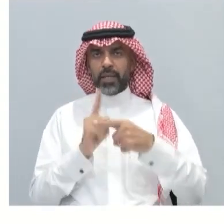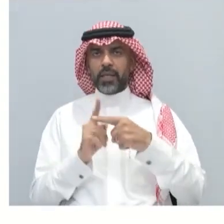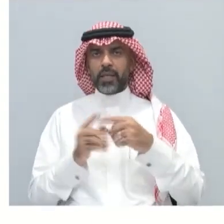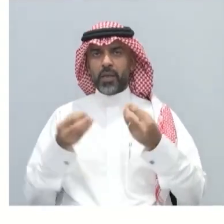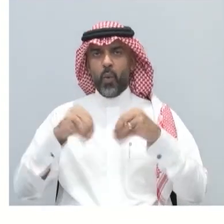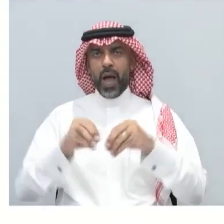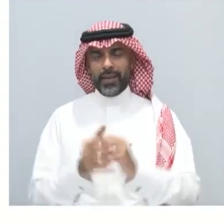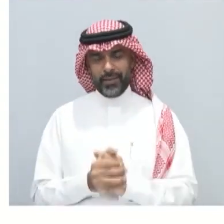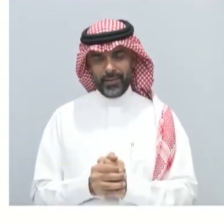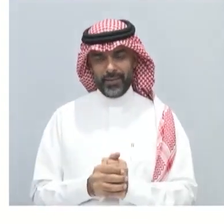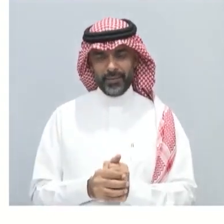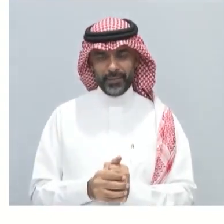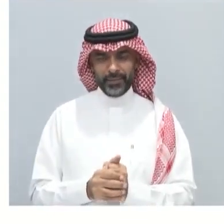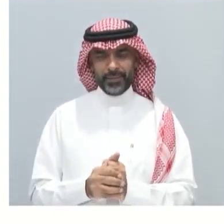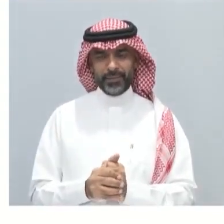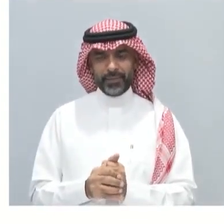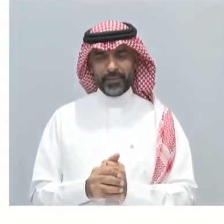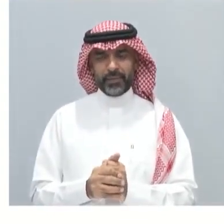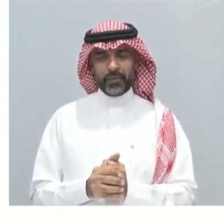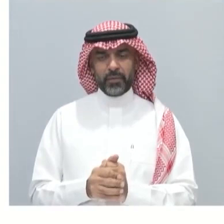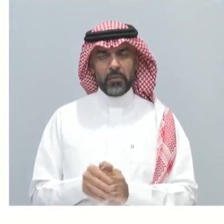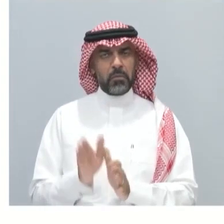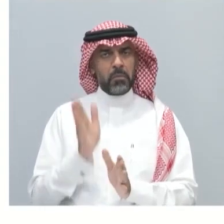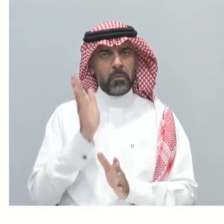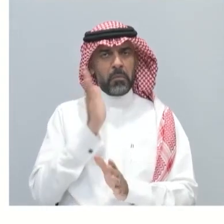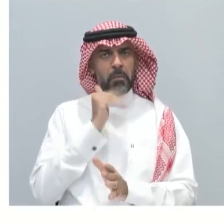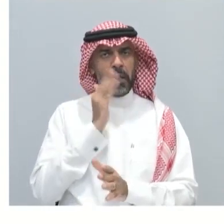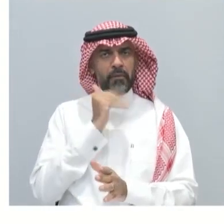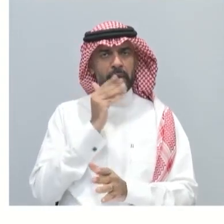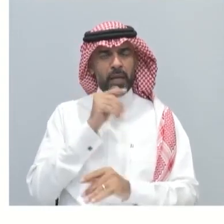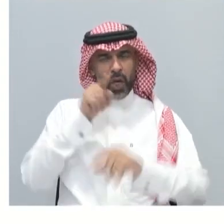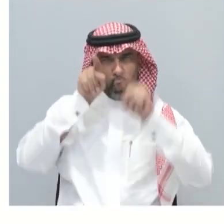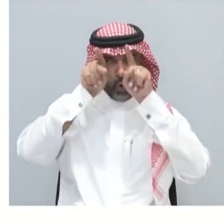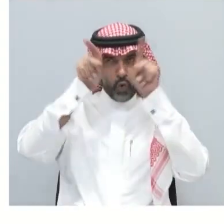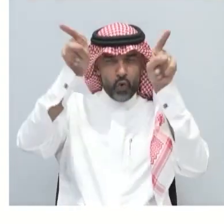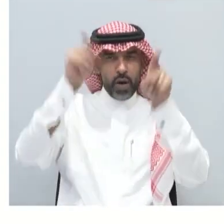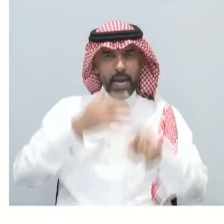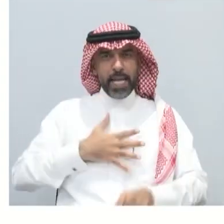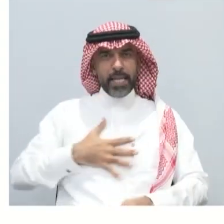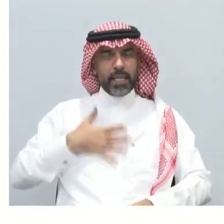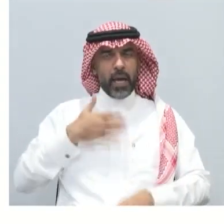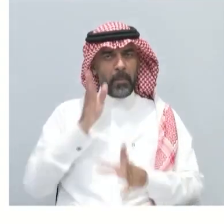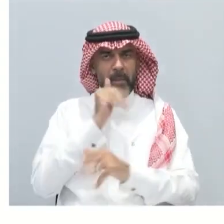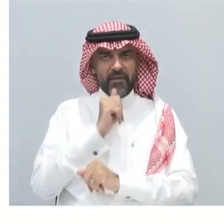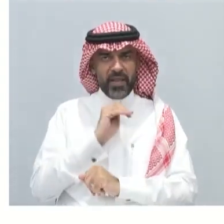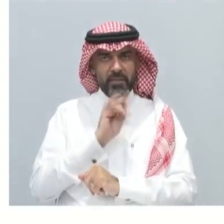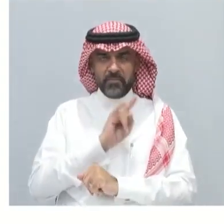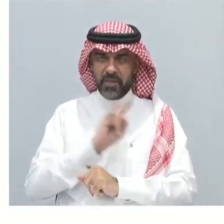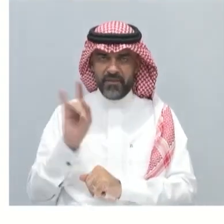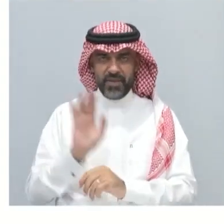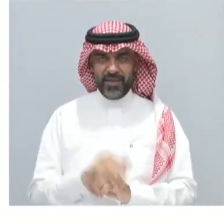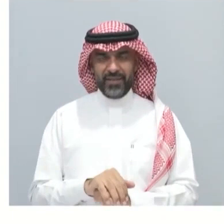ازواج من الزوائد ايضا ليس لها قرون استشعار اذا لا